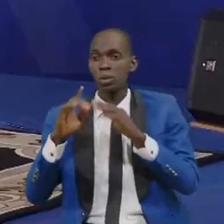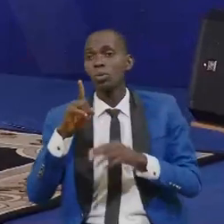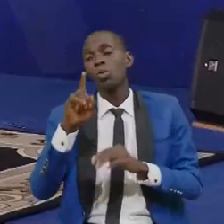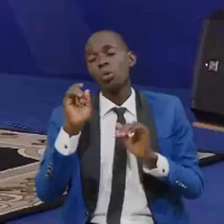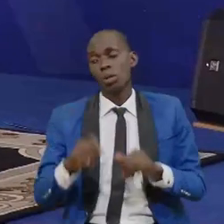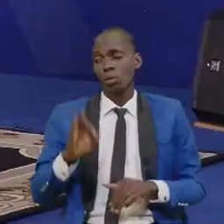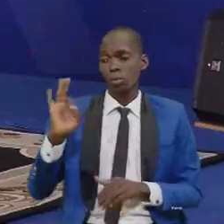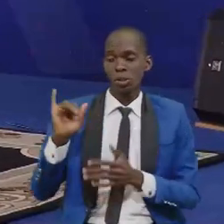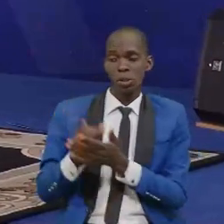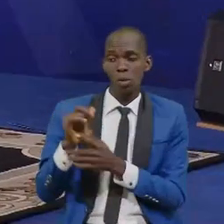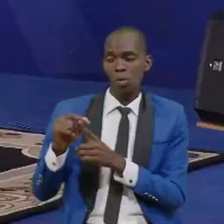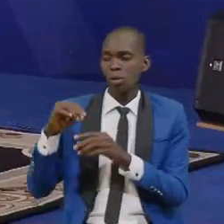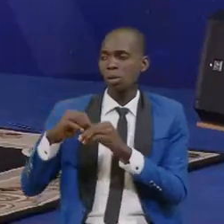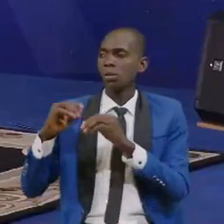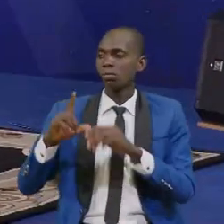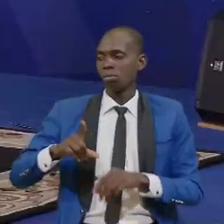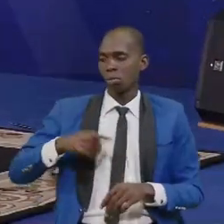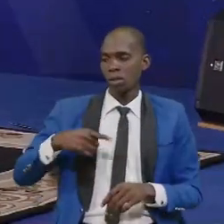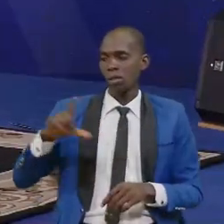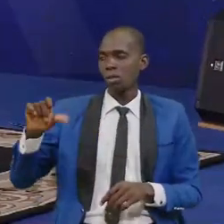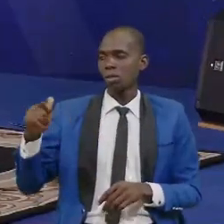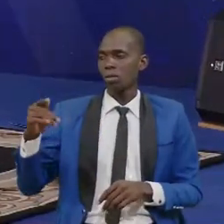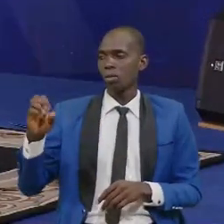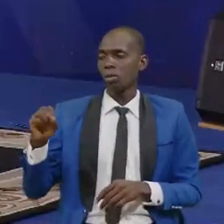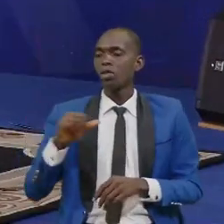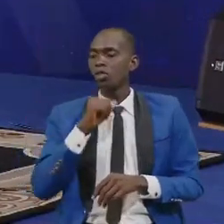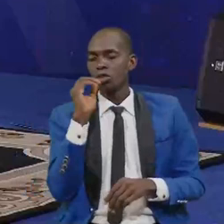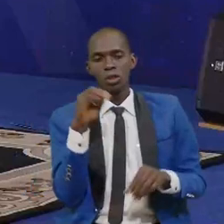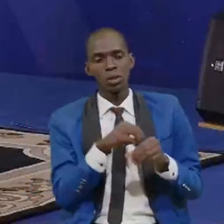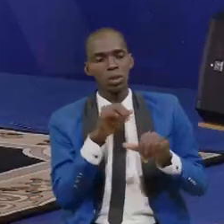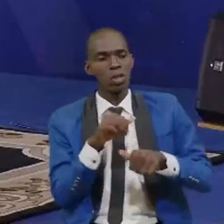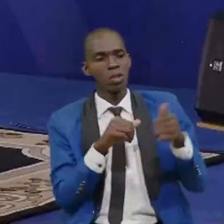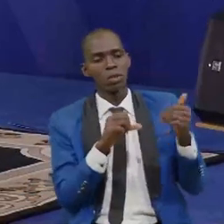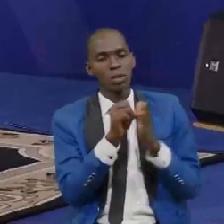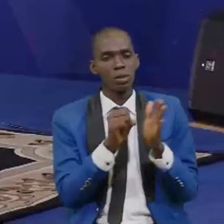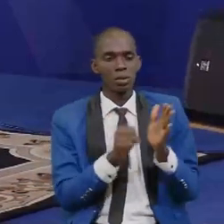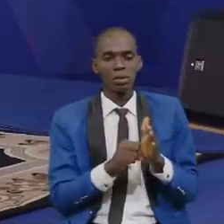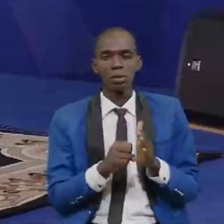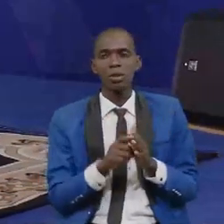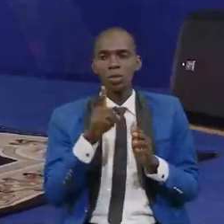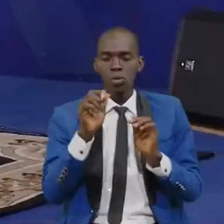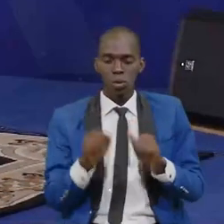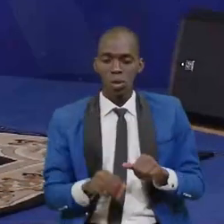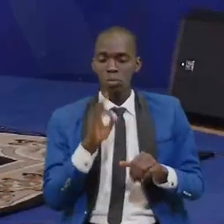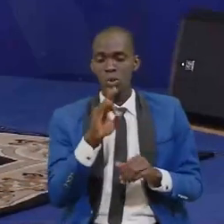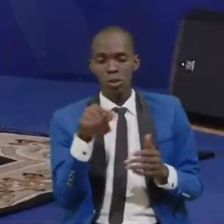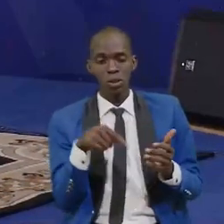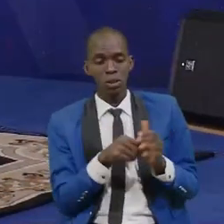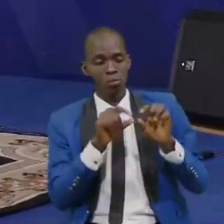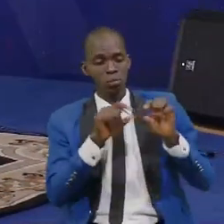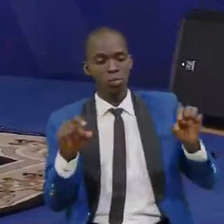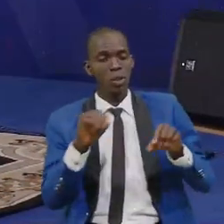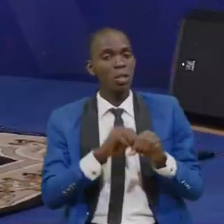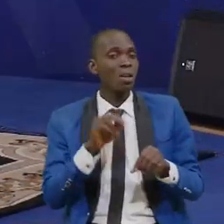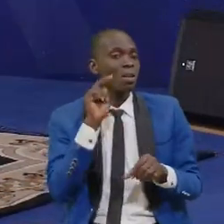Lagos, mais pas rien comme de, rien de pareil. Tu peux prêcher ça au Nigeria, mais